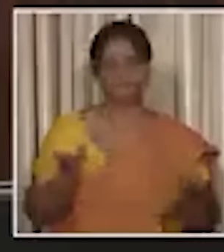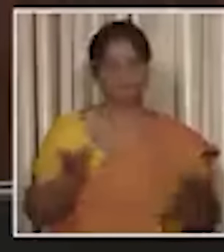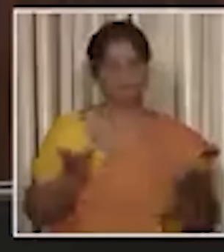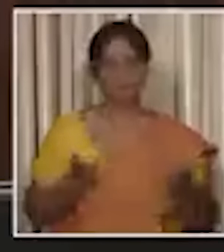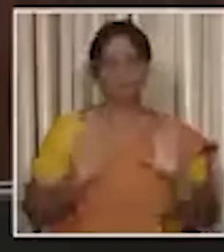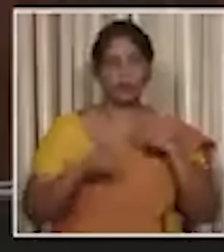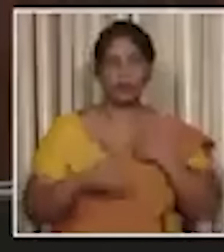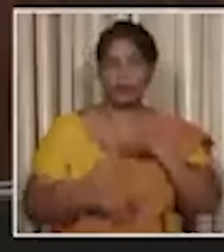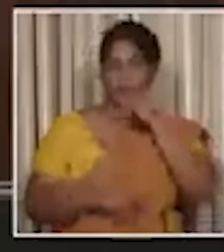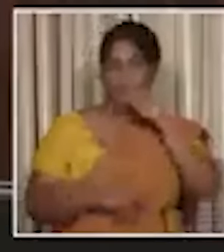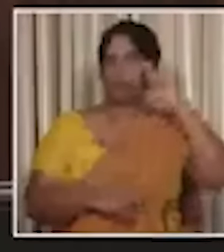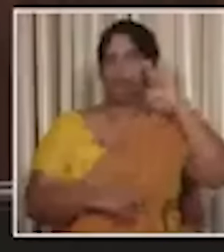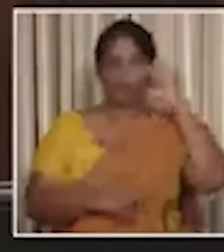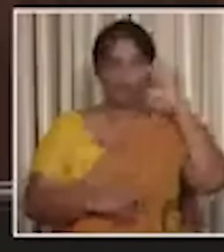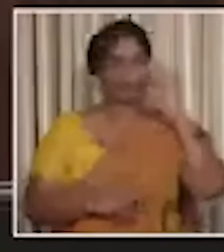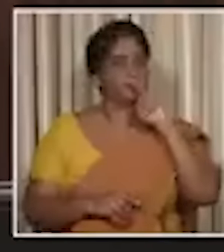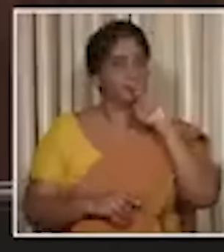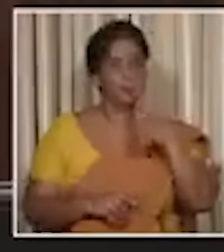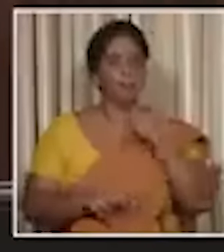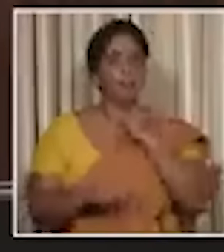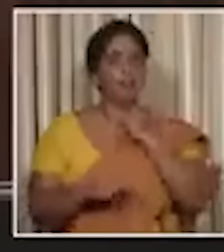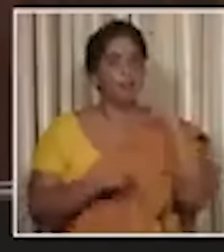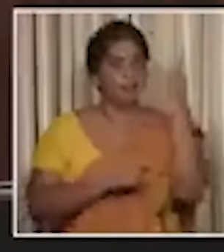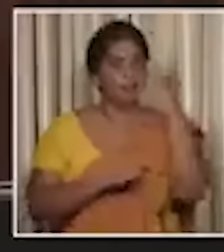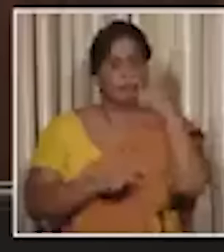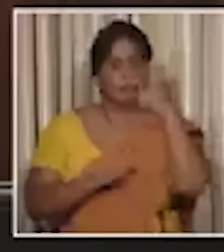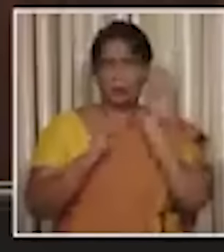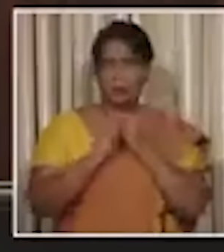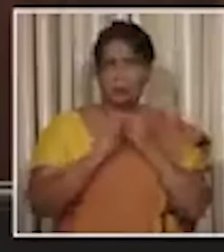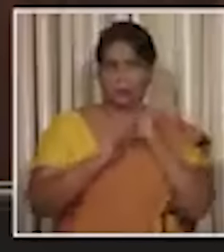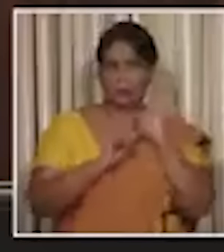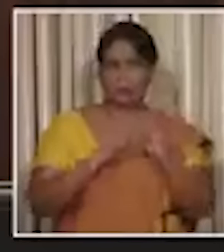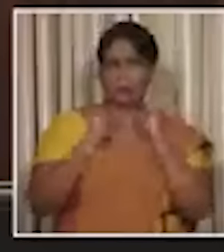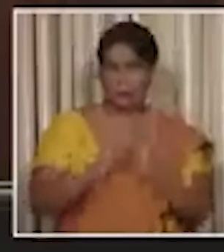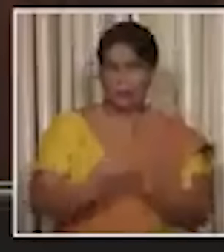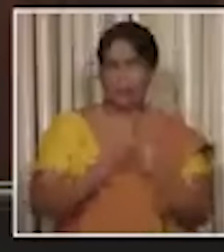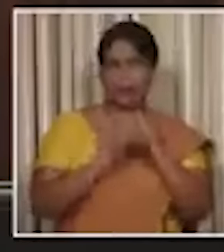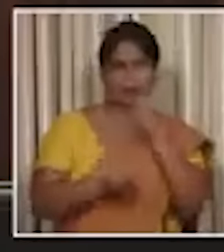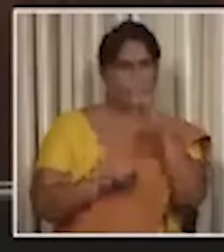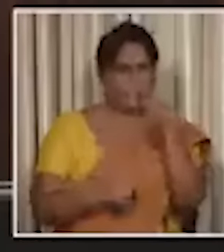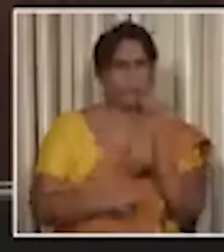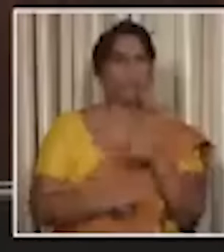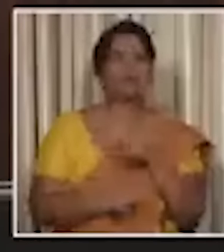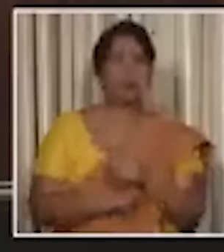ஐதி திபின பார்லிமென்ட் தவதுரட ஜனதாவகே லுத் மந்திரி வரு விசால பிரமாணைக்கு